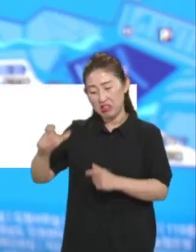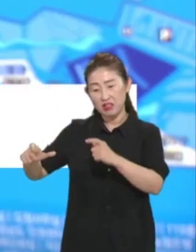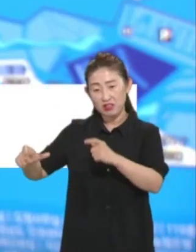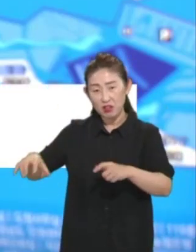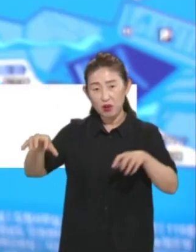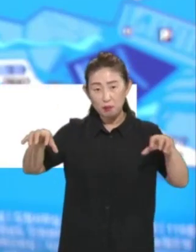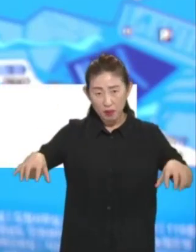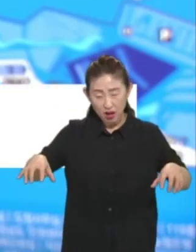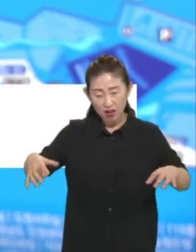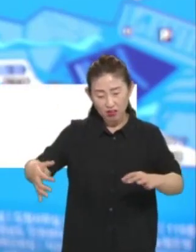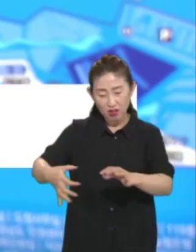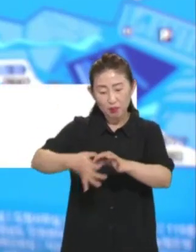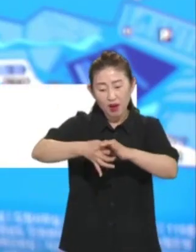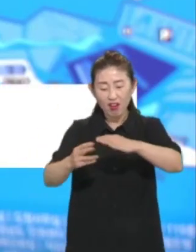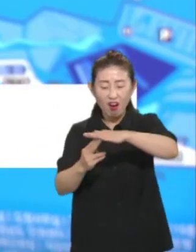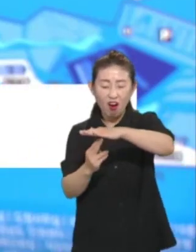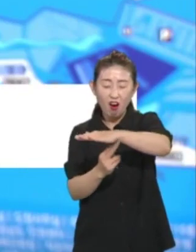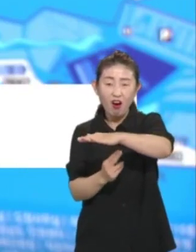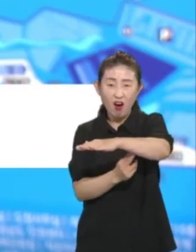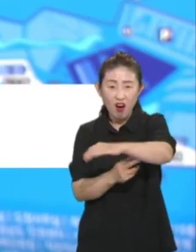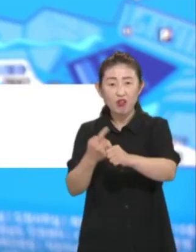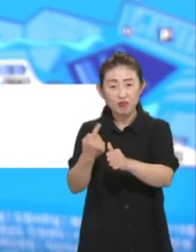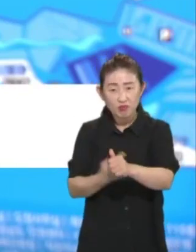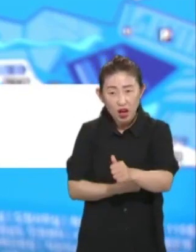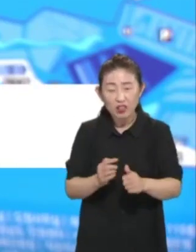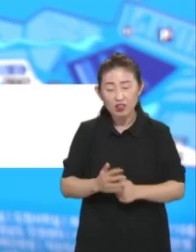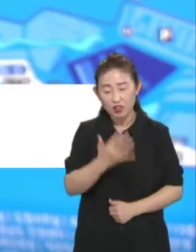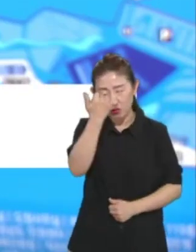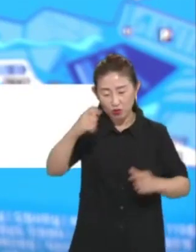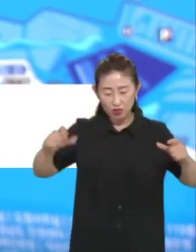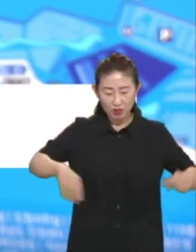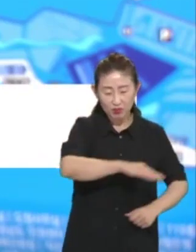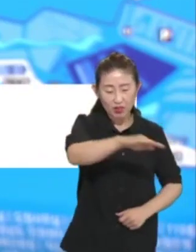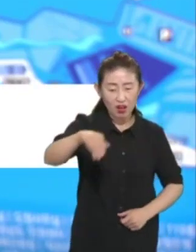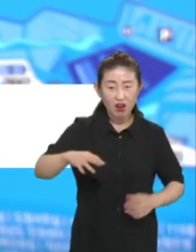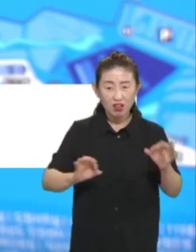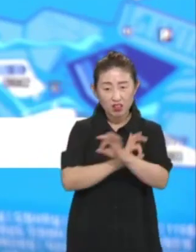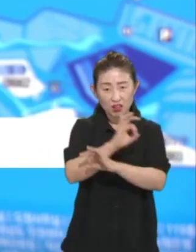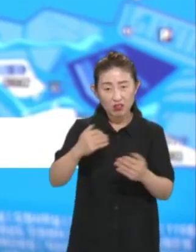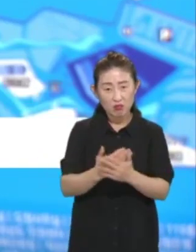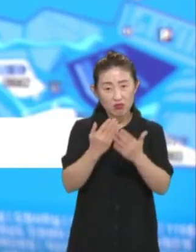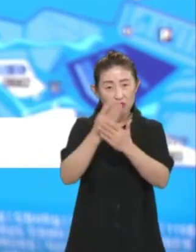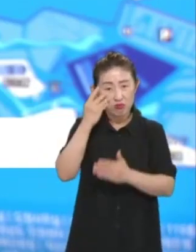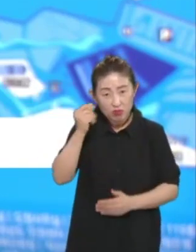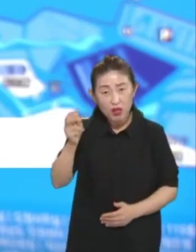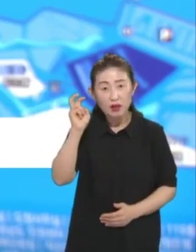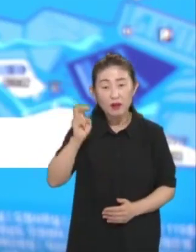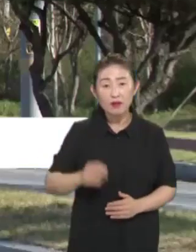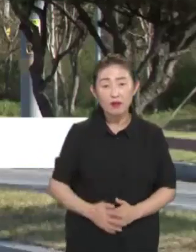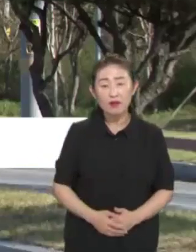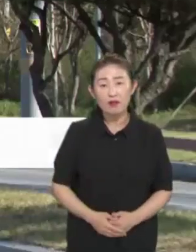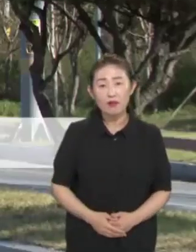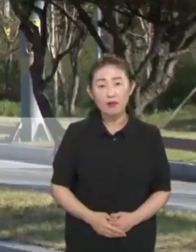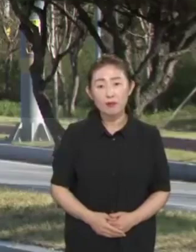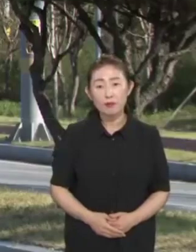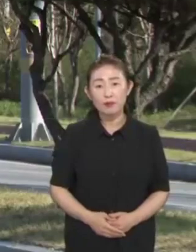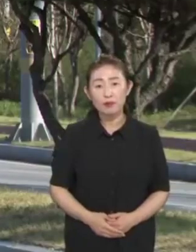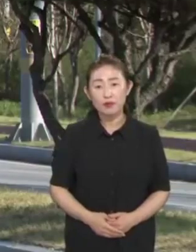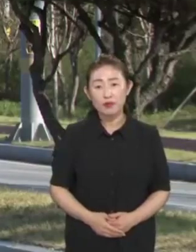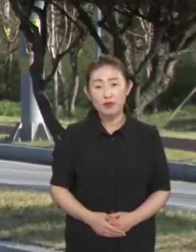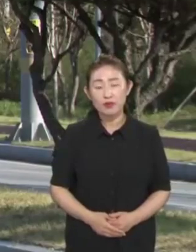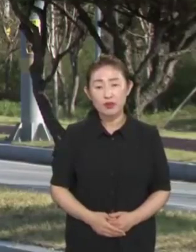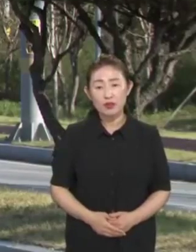특구가 하나하나 이루어지면서 이로 인해서 충남 서북부 지역의 경제 발전에 크게 이바지할 거라고 생각하고 있습니다.